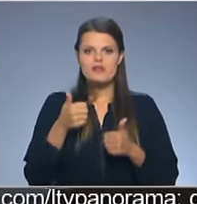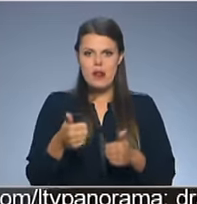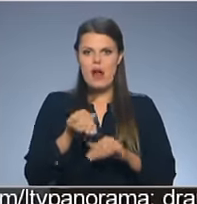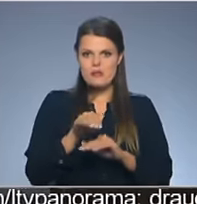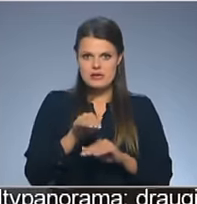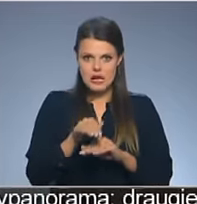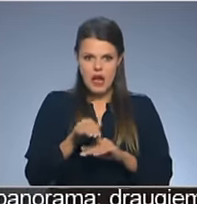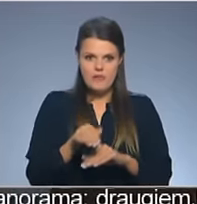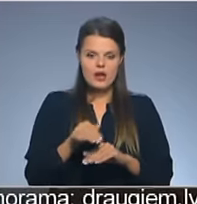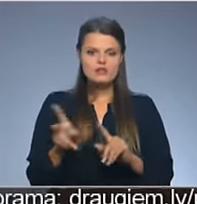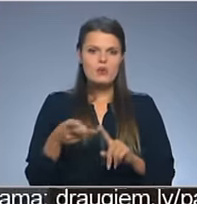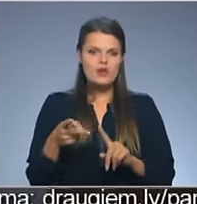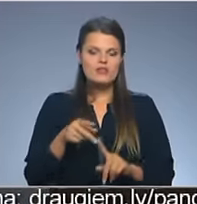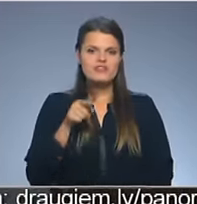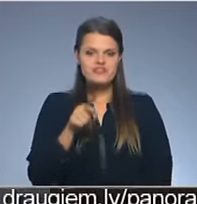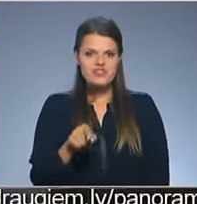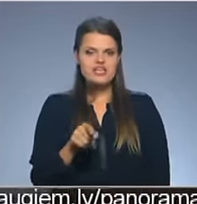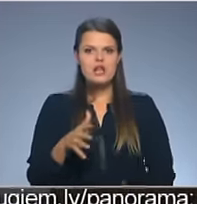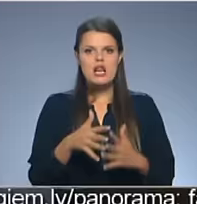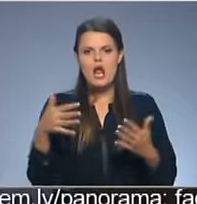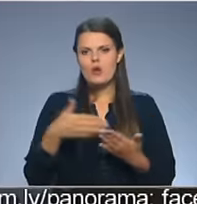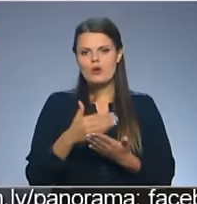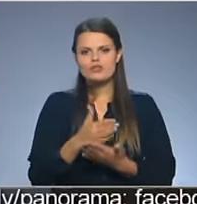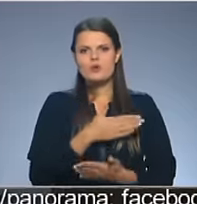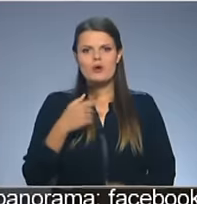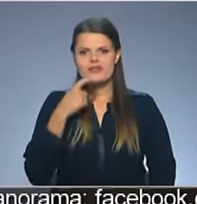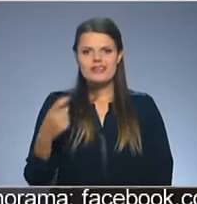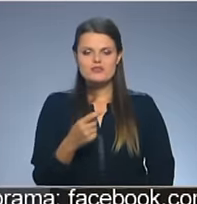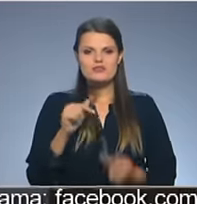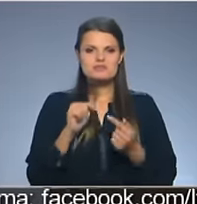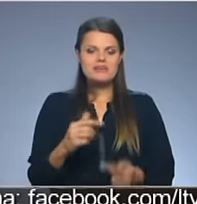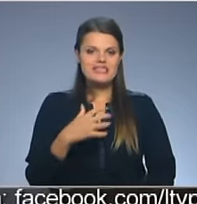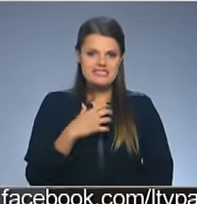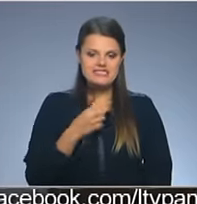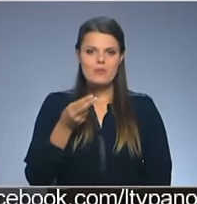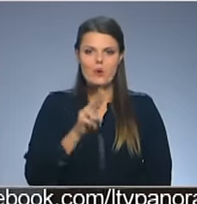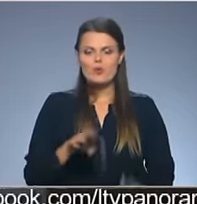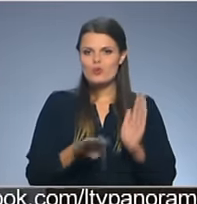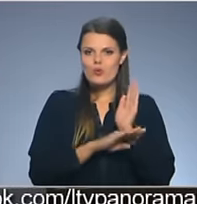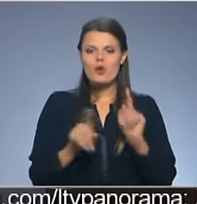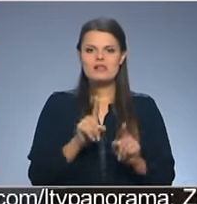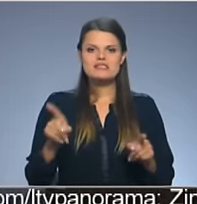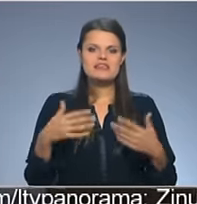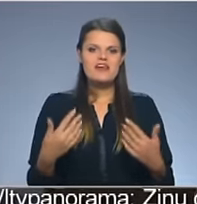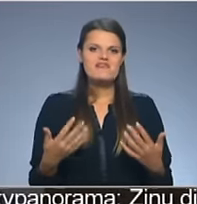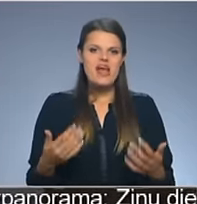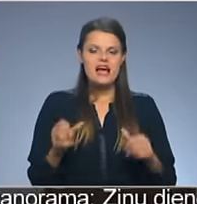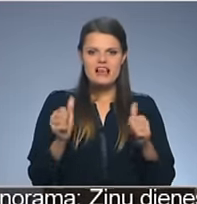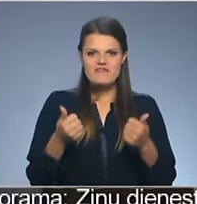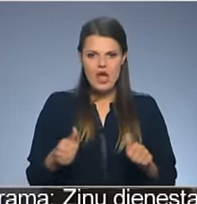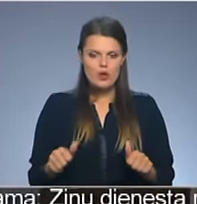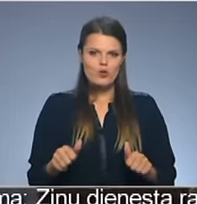glabājas. Otrkārt, viņas ir lielākoties ļoti izturīgas pēc slimībām, un arī kokus ir viegli